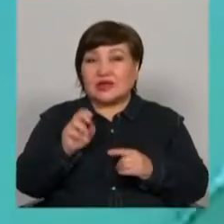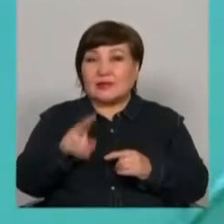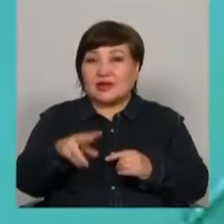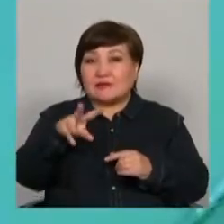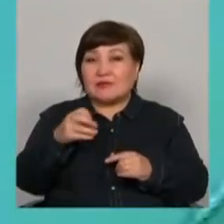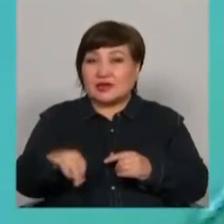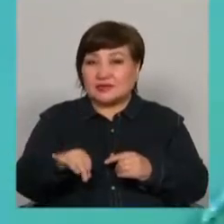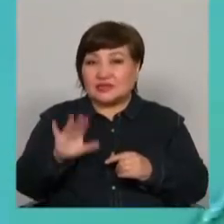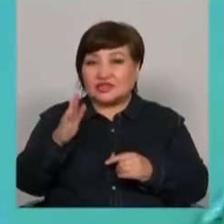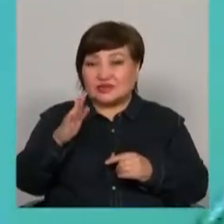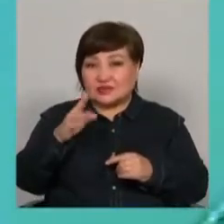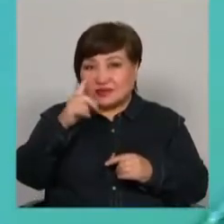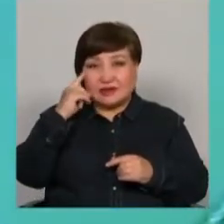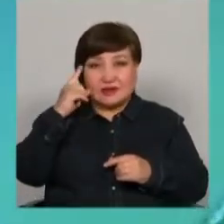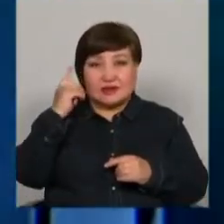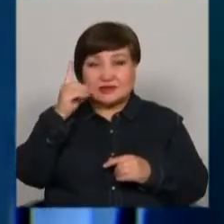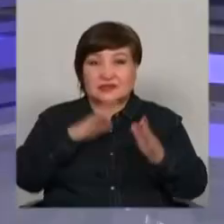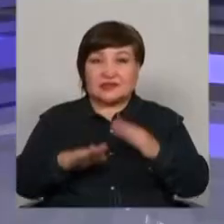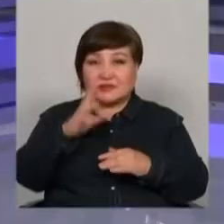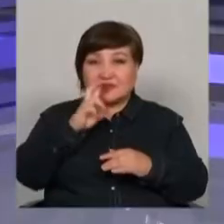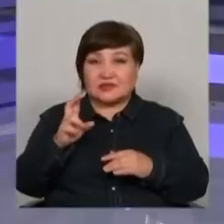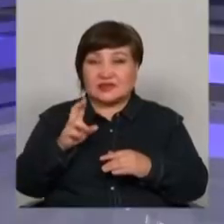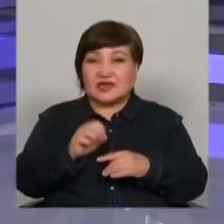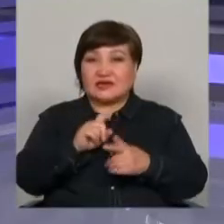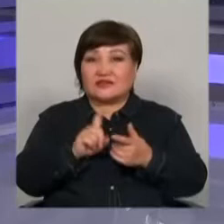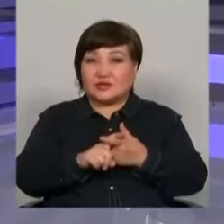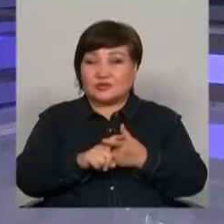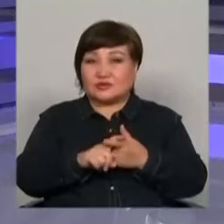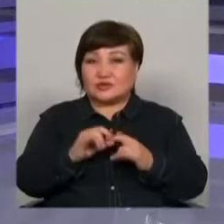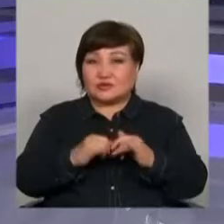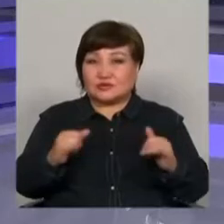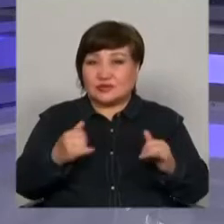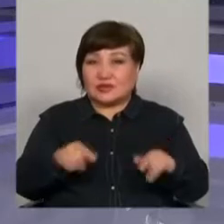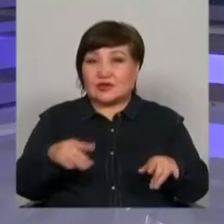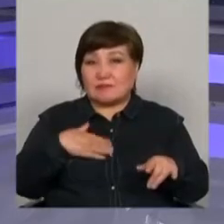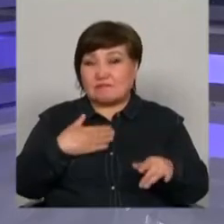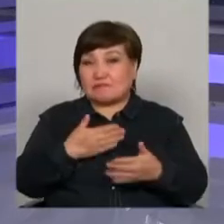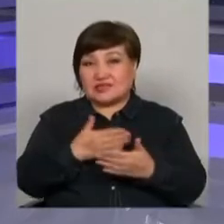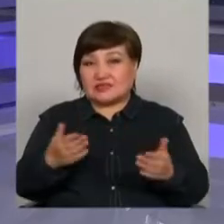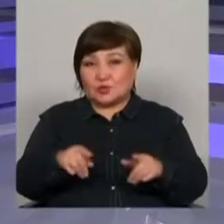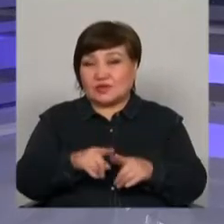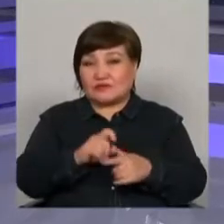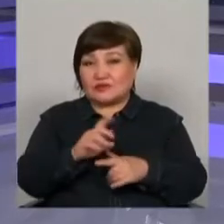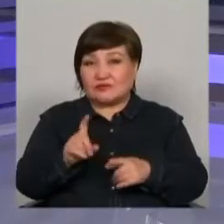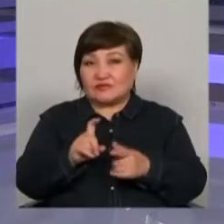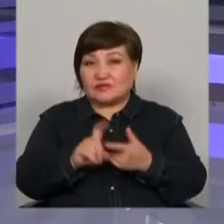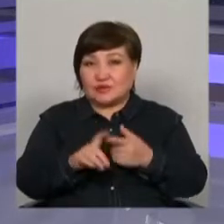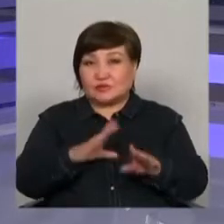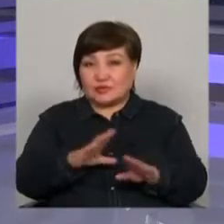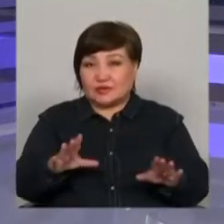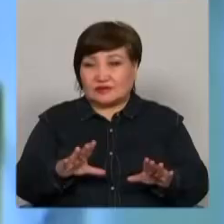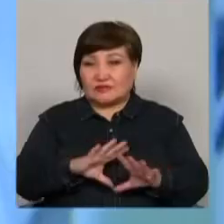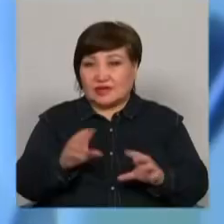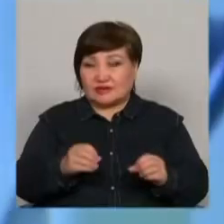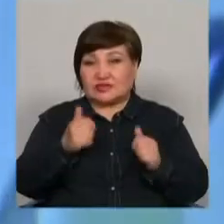Шығыс Азия мемлекеттерінде вирус өршіп жатқан кезде бізде ондай вирус болмады? Себебі біздің ағза ақпаратты жақсы болды.